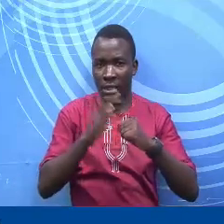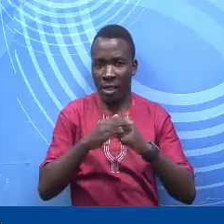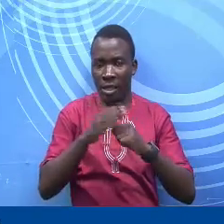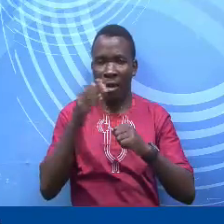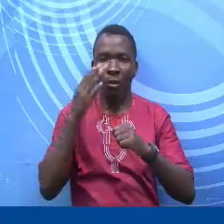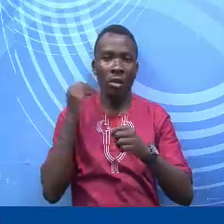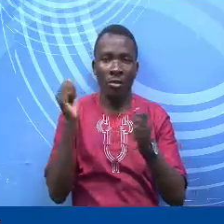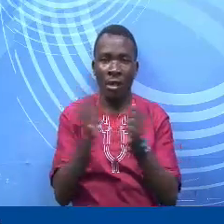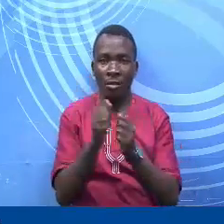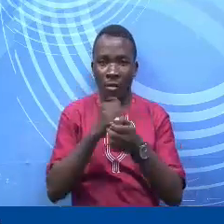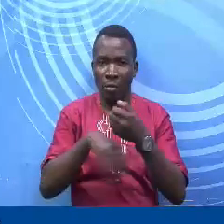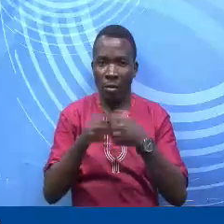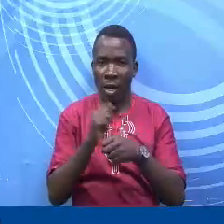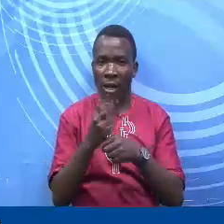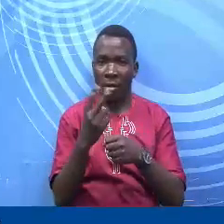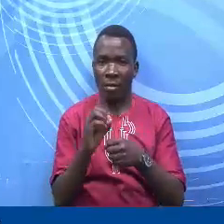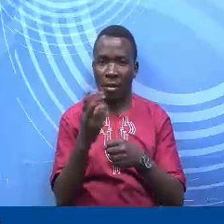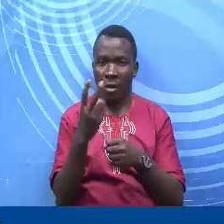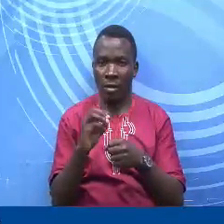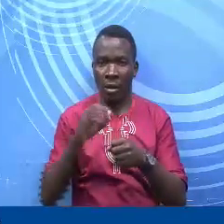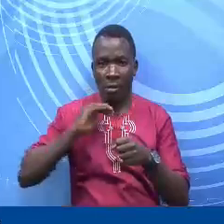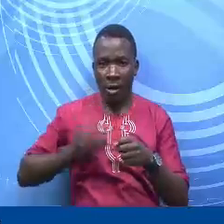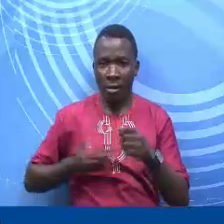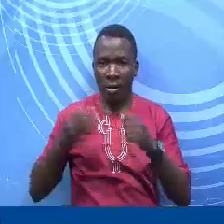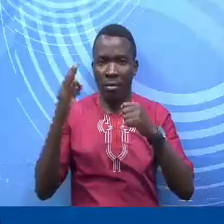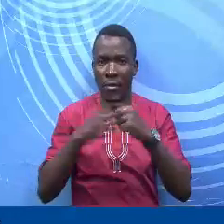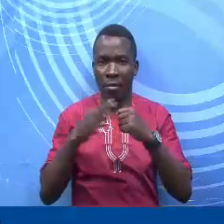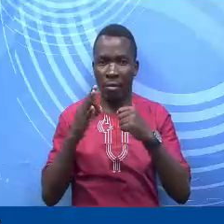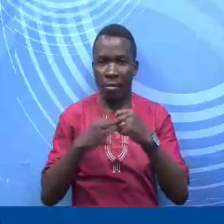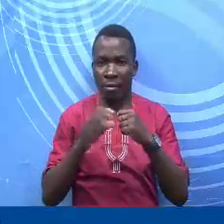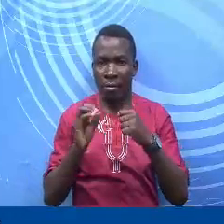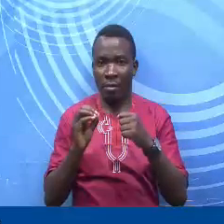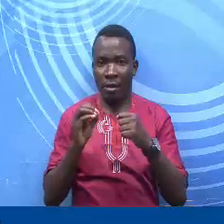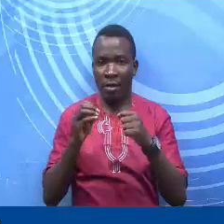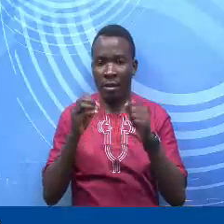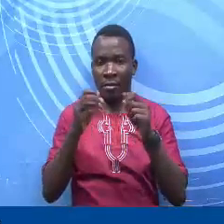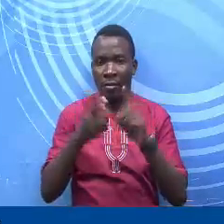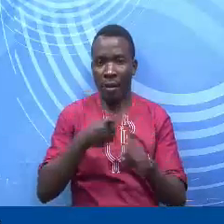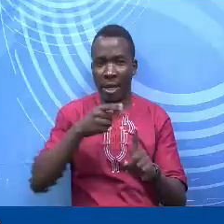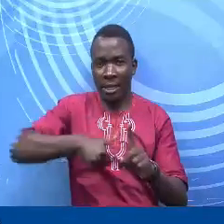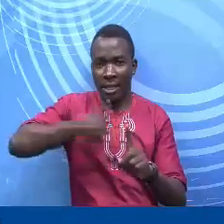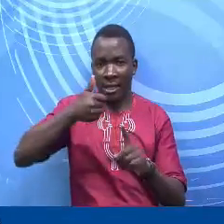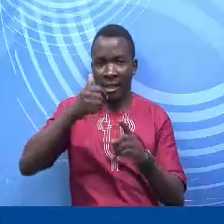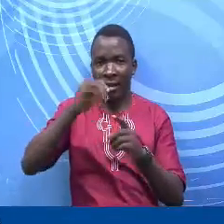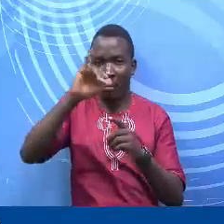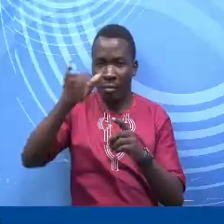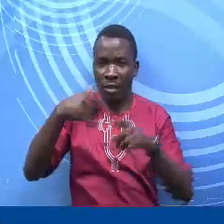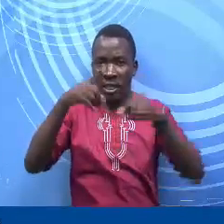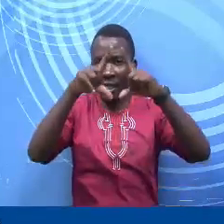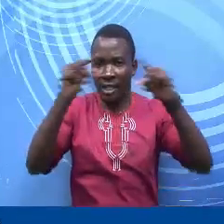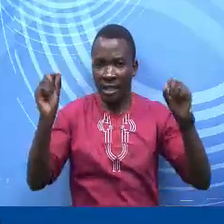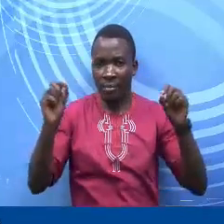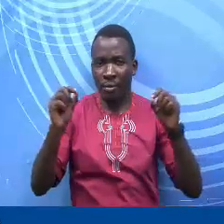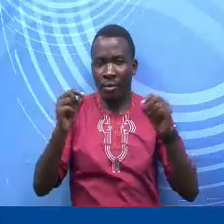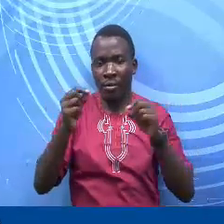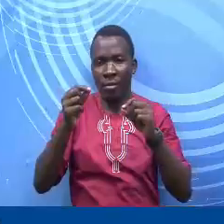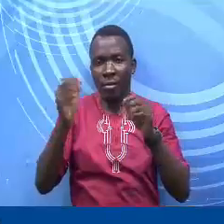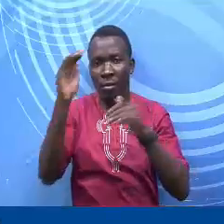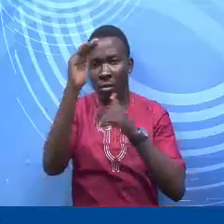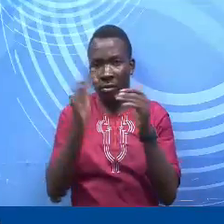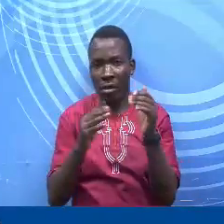ushize 2020 abagore 880 bari yahuye mu Buyapani ikaba byariyongereye ku kigero cya